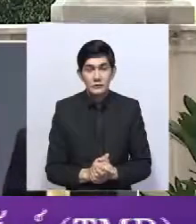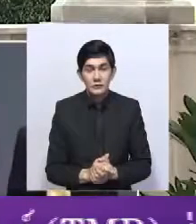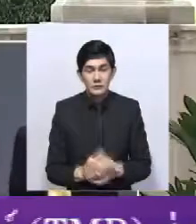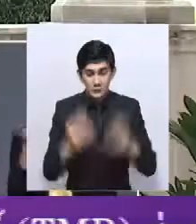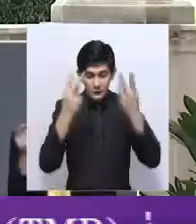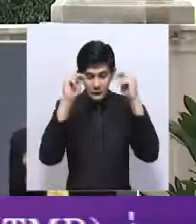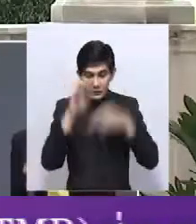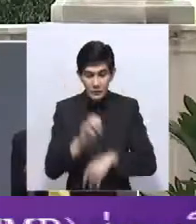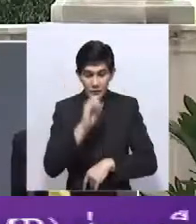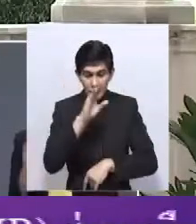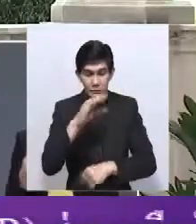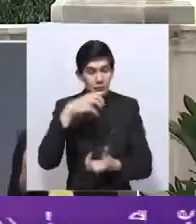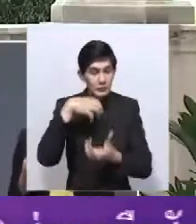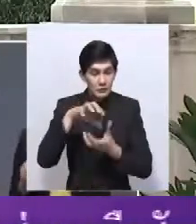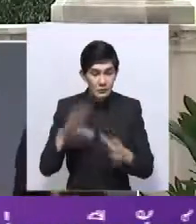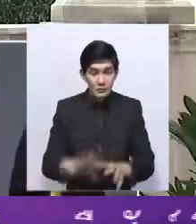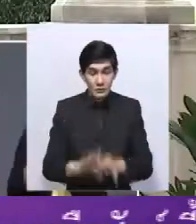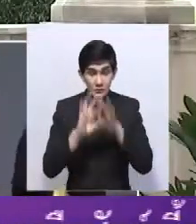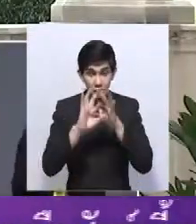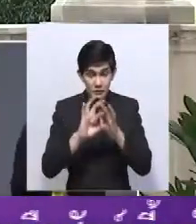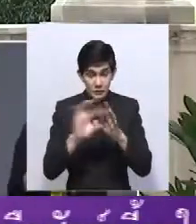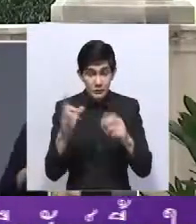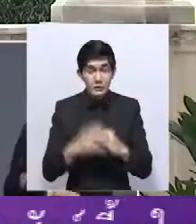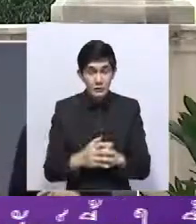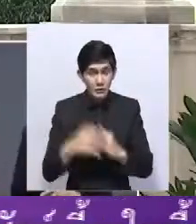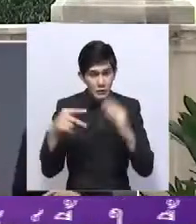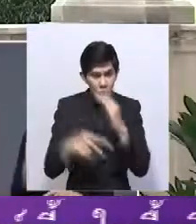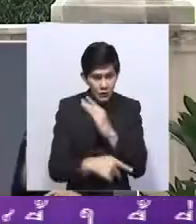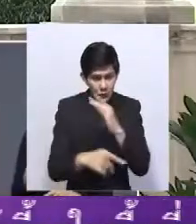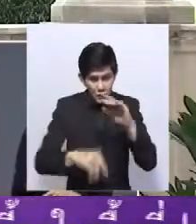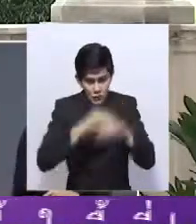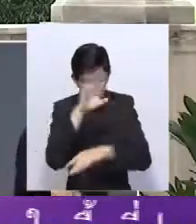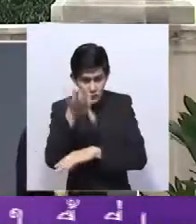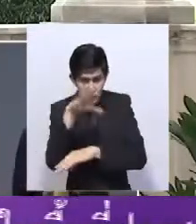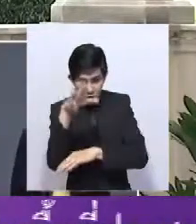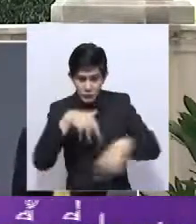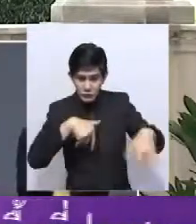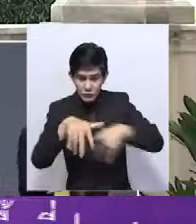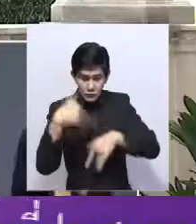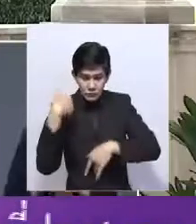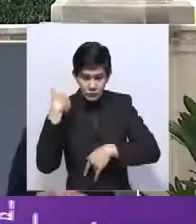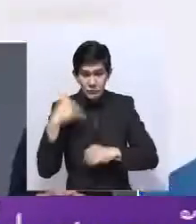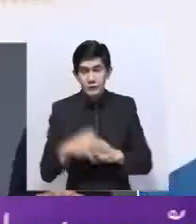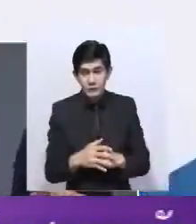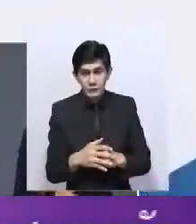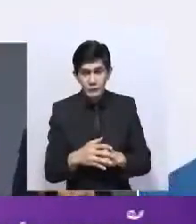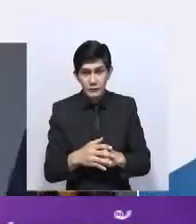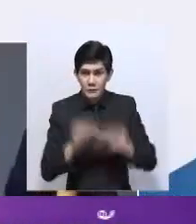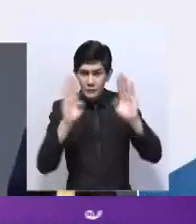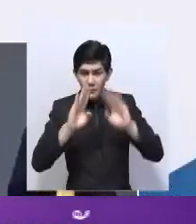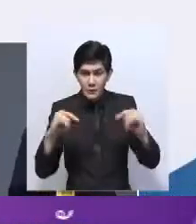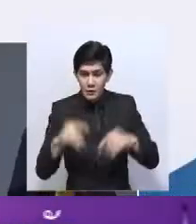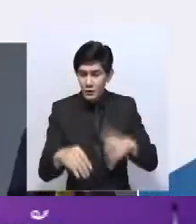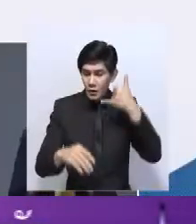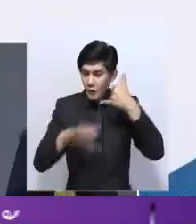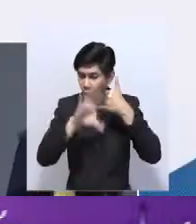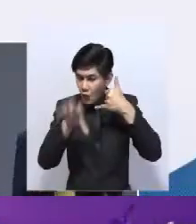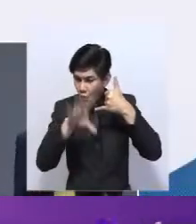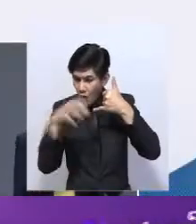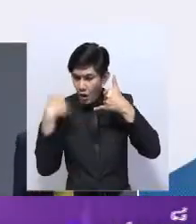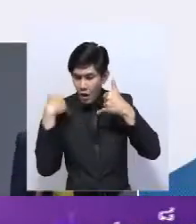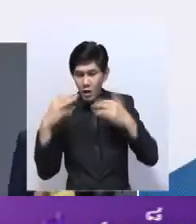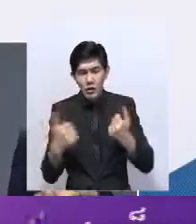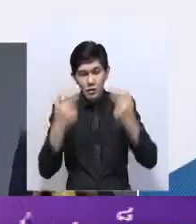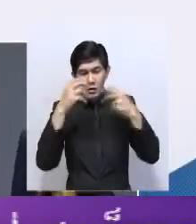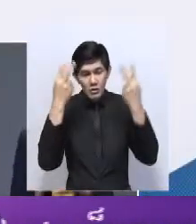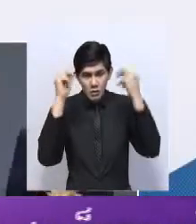นายกรัฐมนตรียังกล่าวถึงเรื่องที่มีแก๊งมิจฉาชีพหลอกลวงประชาชนโดยเฉพาะผ่านทางรูปแบบแก๊งคอลเซ็นเตอร์นะคะ